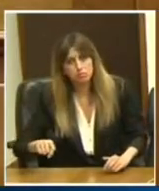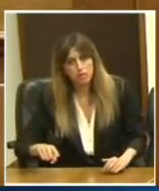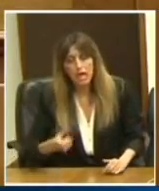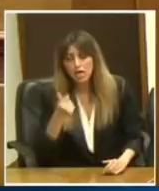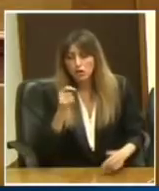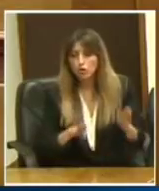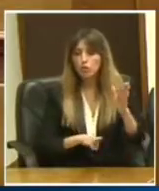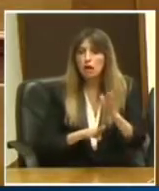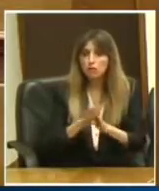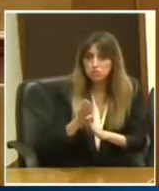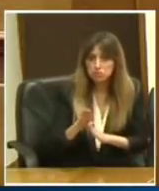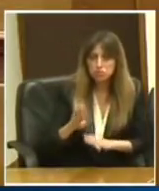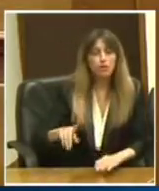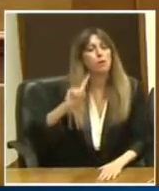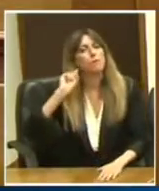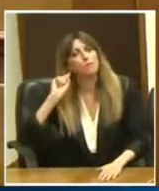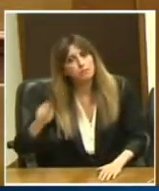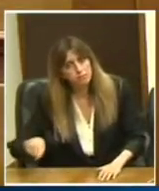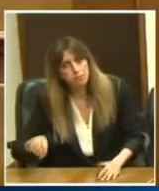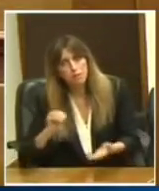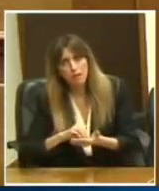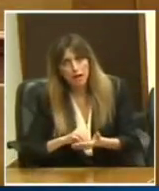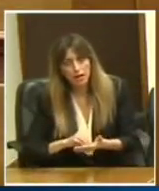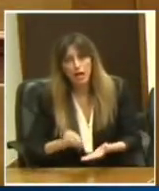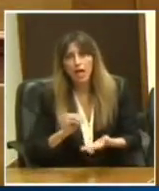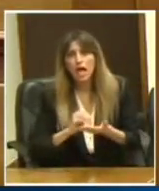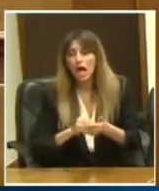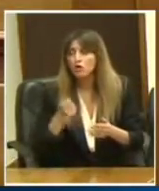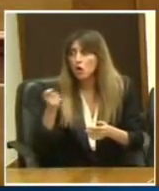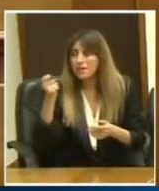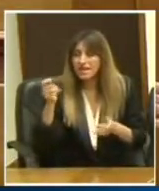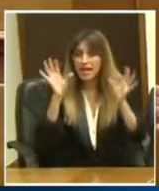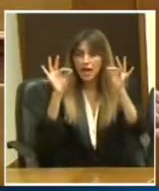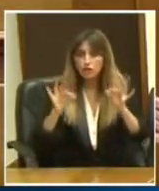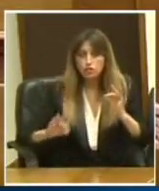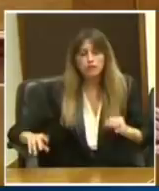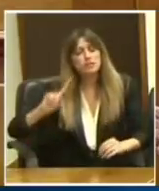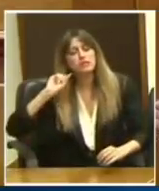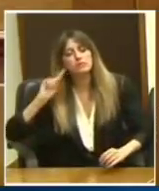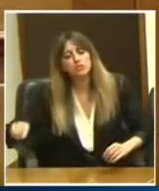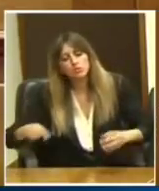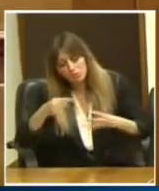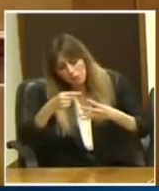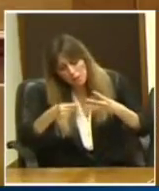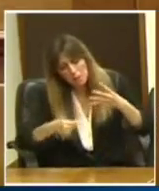ενδιαφέρει, ούτε η οριστική ρύθμιση του χρέους. Τίποτα